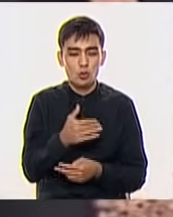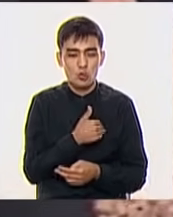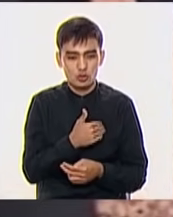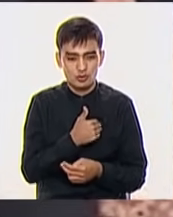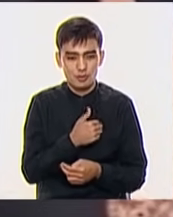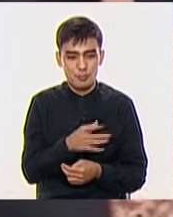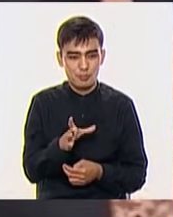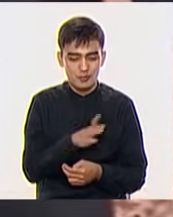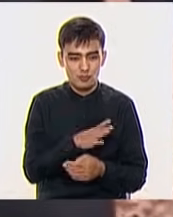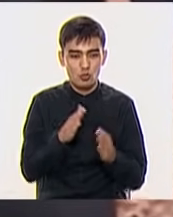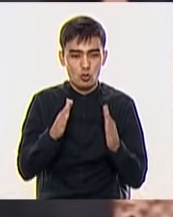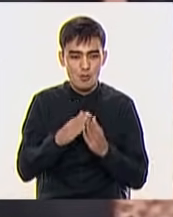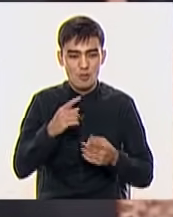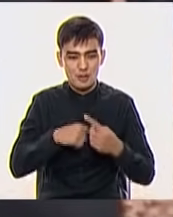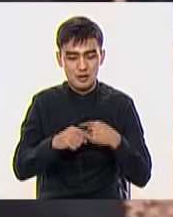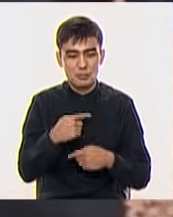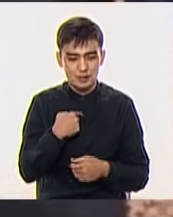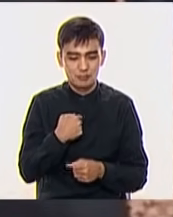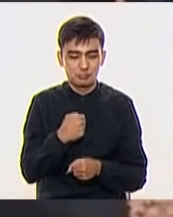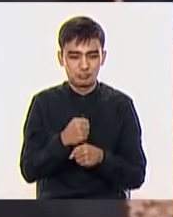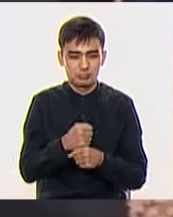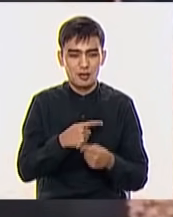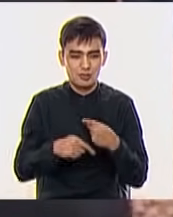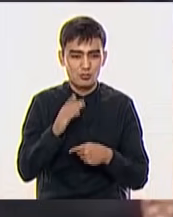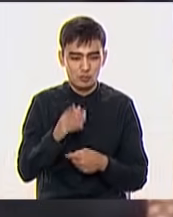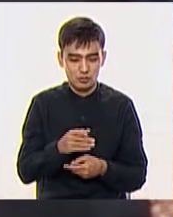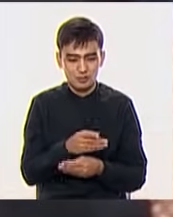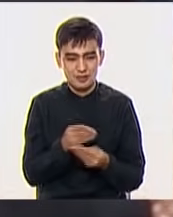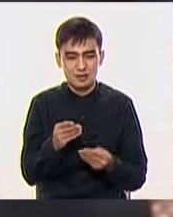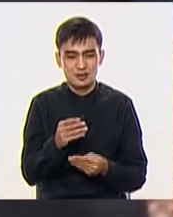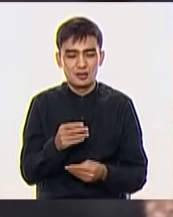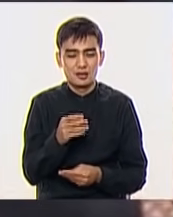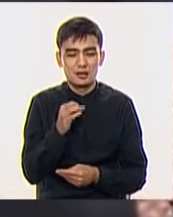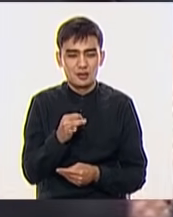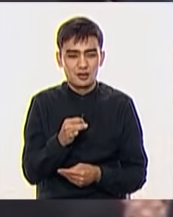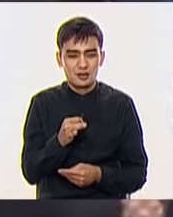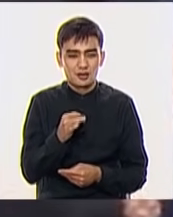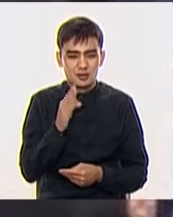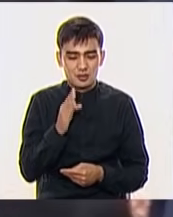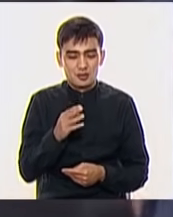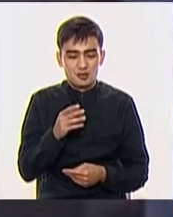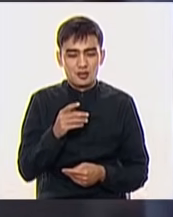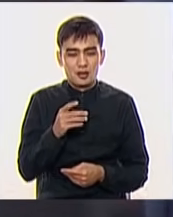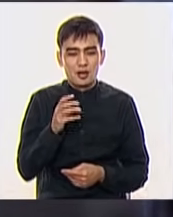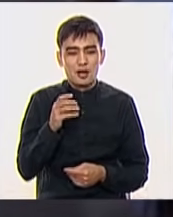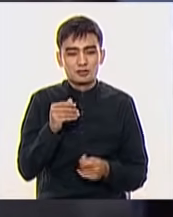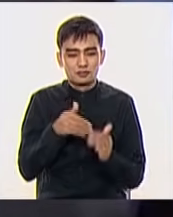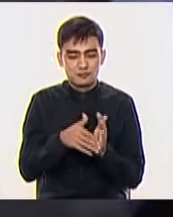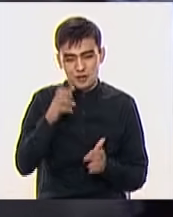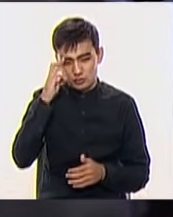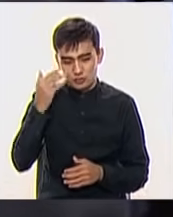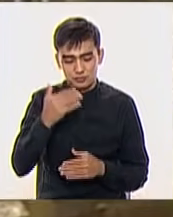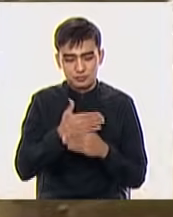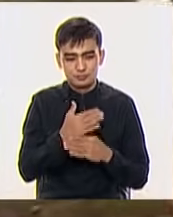захочет, чтобы был восстановлен дом, мы его восстановим. Восстановим, будем так говорить, за счет